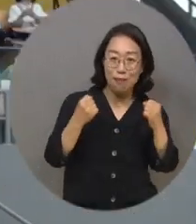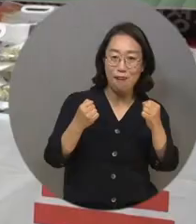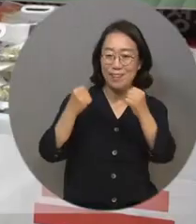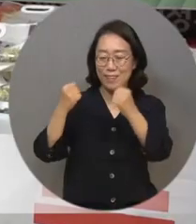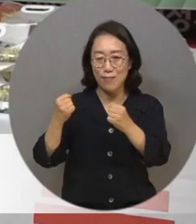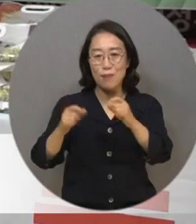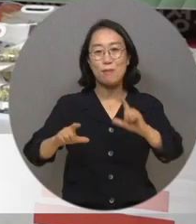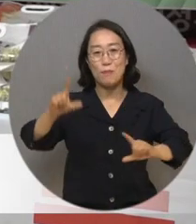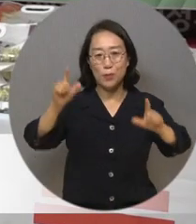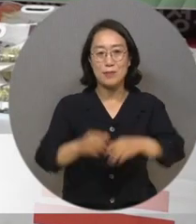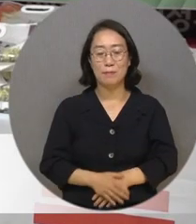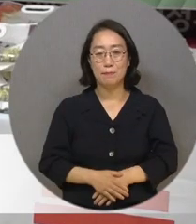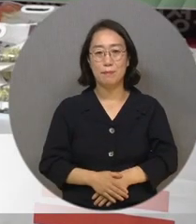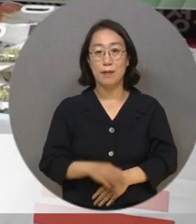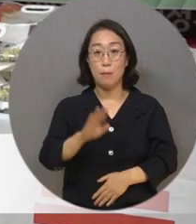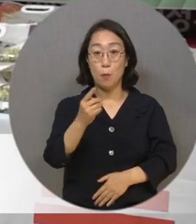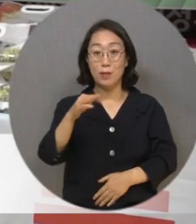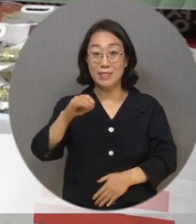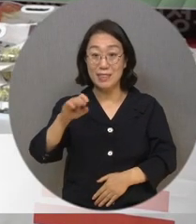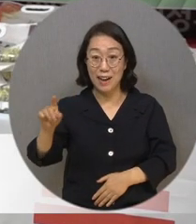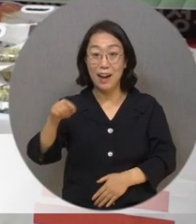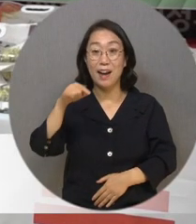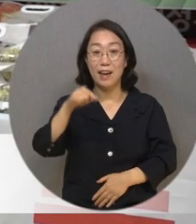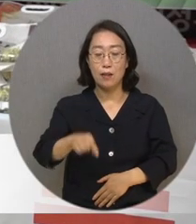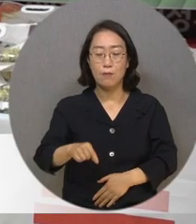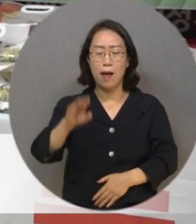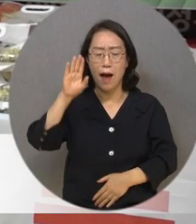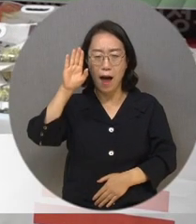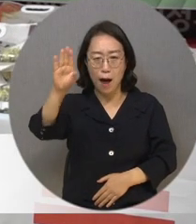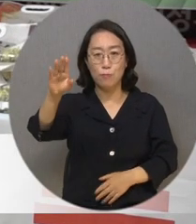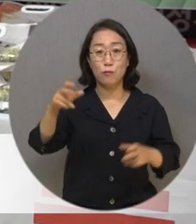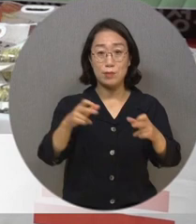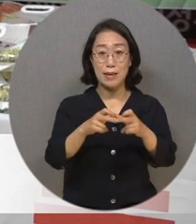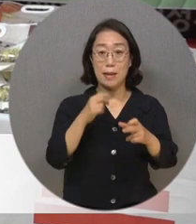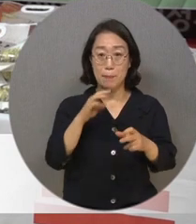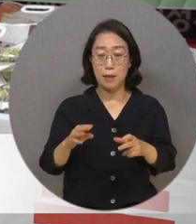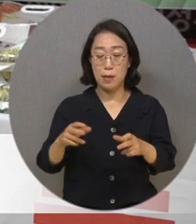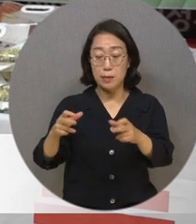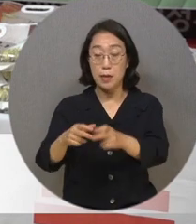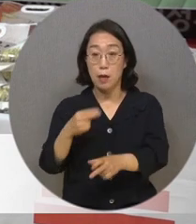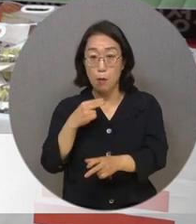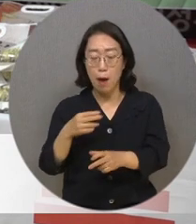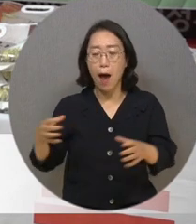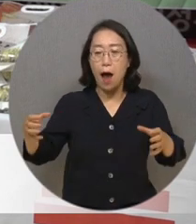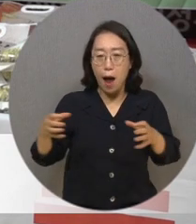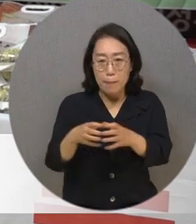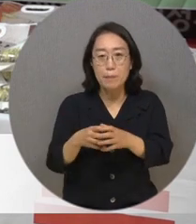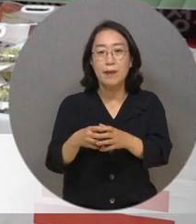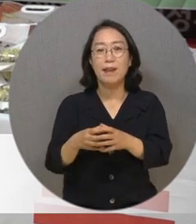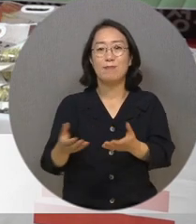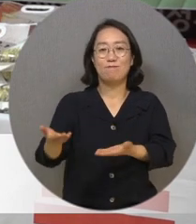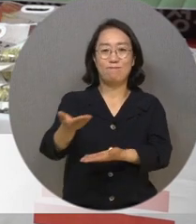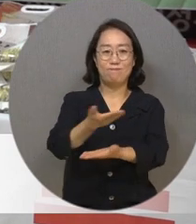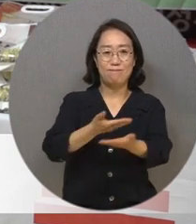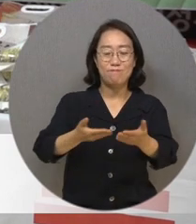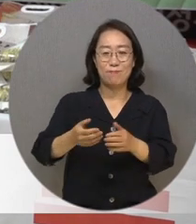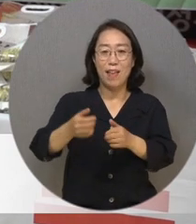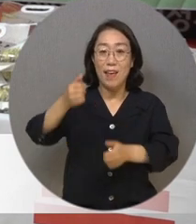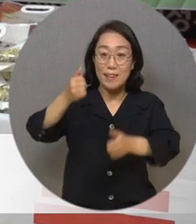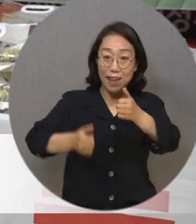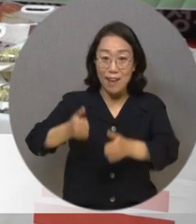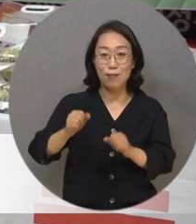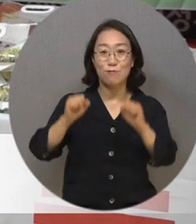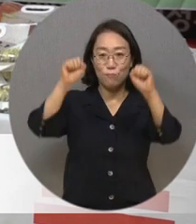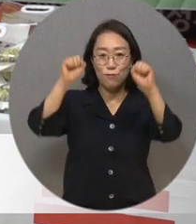보입니다. 보치아 대회는 앞으로 장애인만이 아니라 비장애인도 함께 할 수 있는 그런